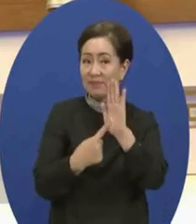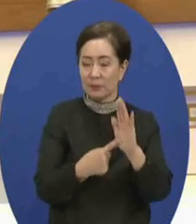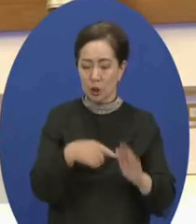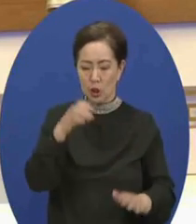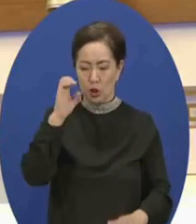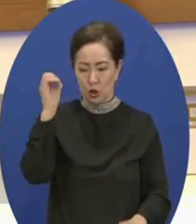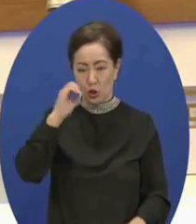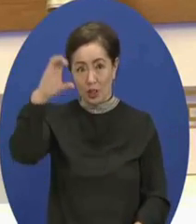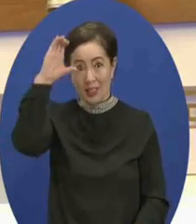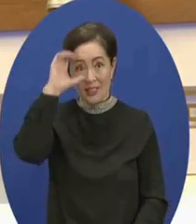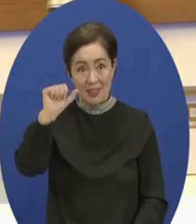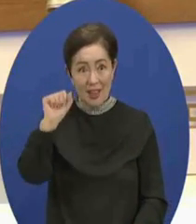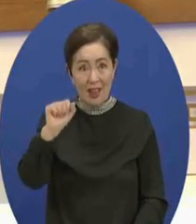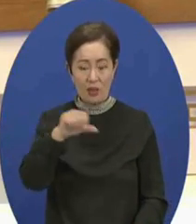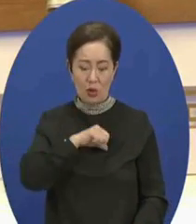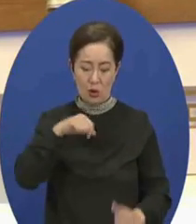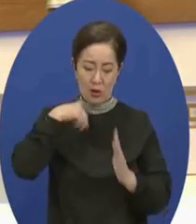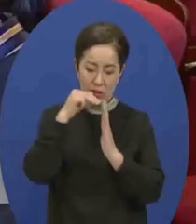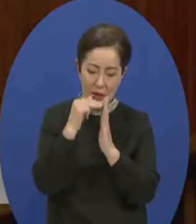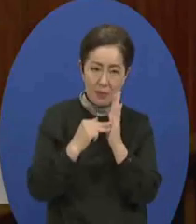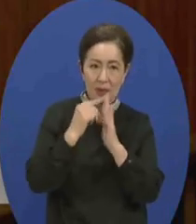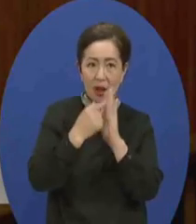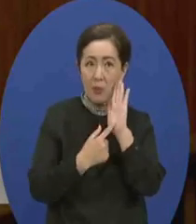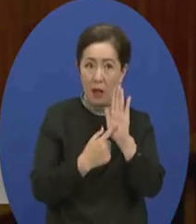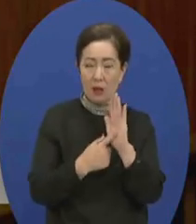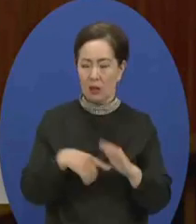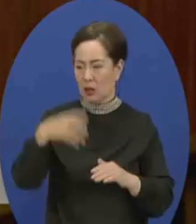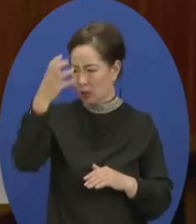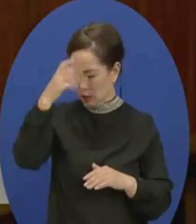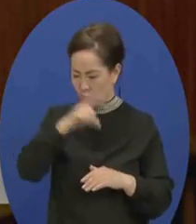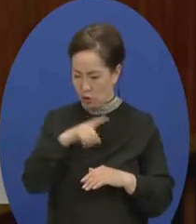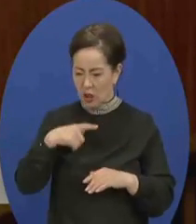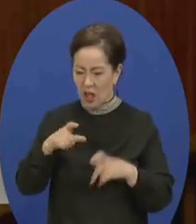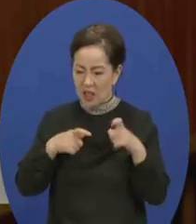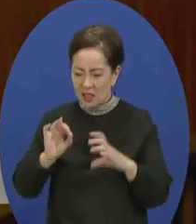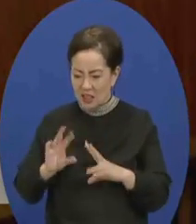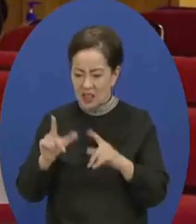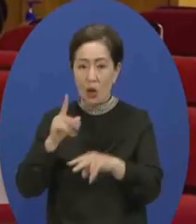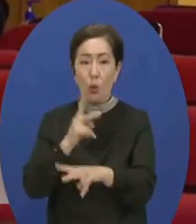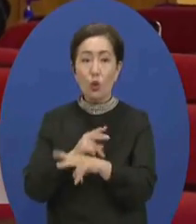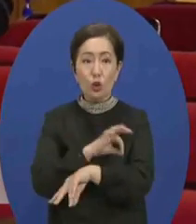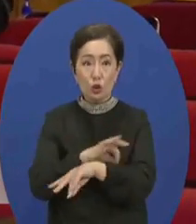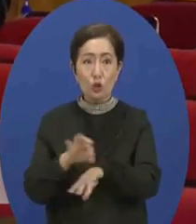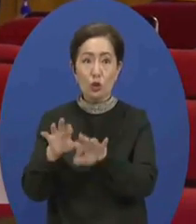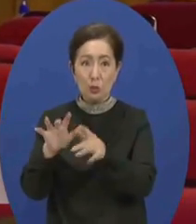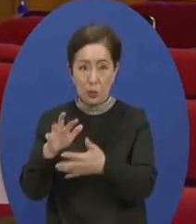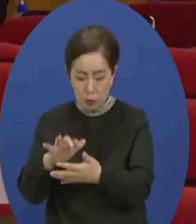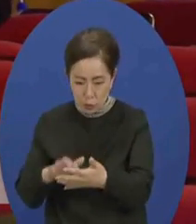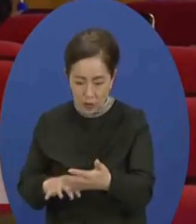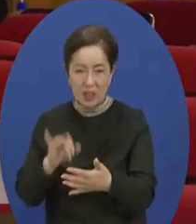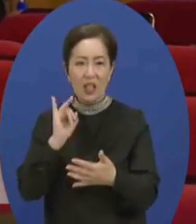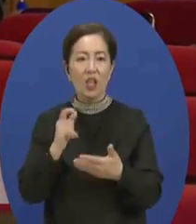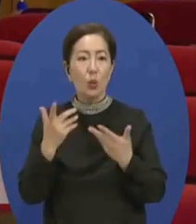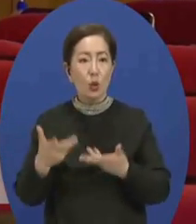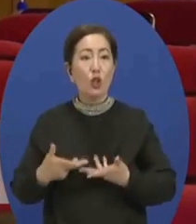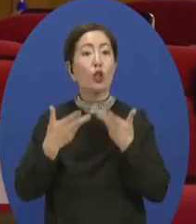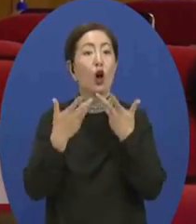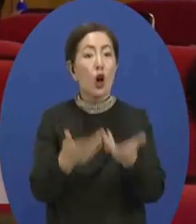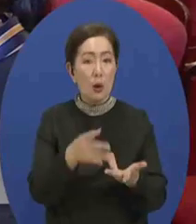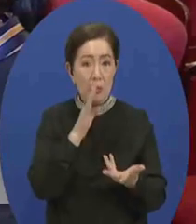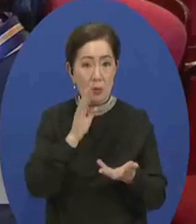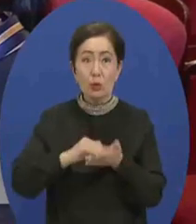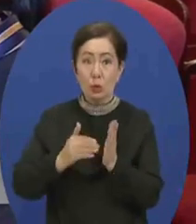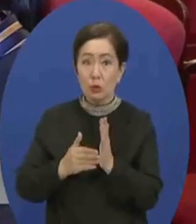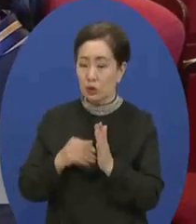таажбараас үзвэл засгийн газар эдийн засгийг сэргээх хуулийн төслийг боловсруулж улсын хурлд өргөн мэдүүлэхээр төлөвлөж байгаа юм.